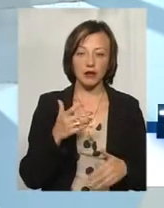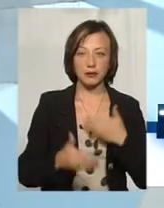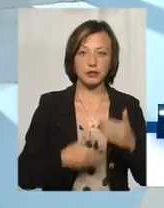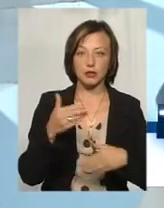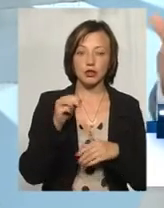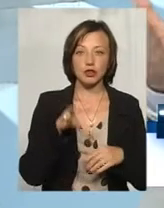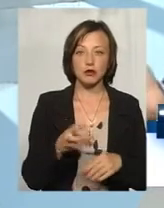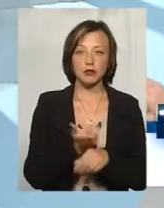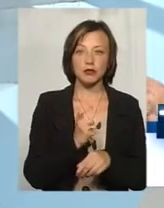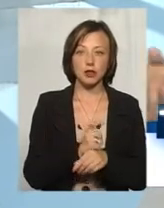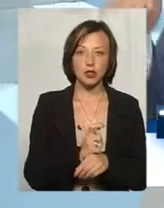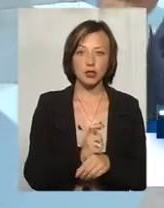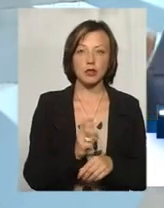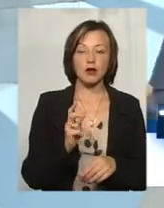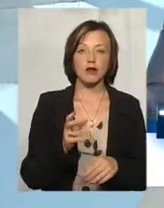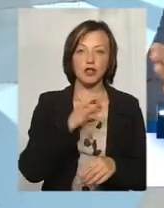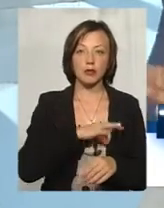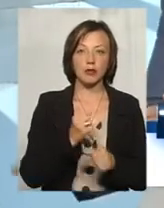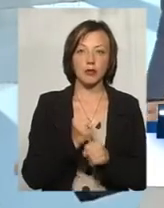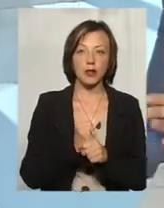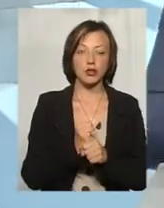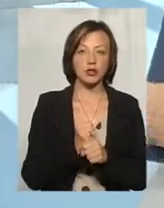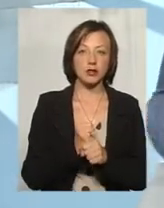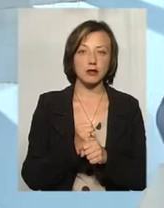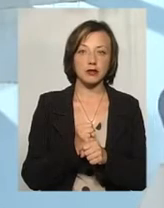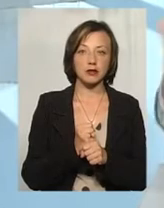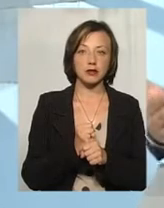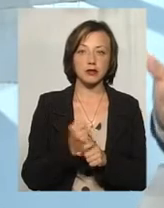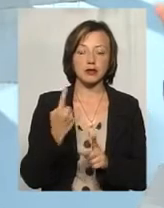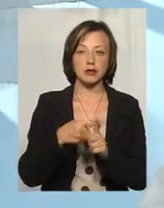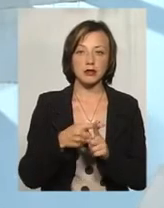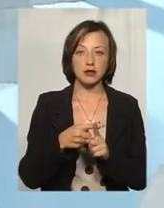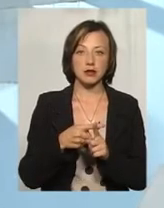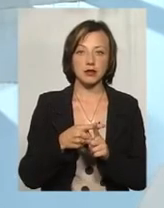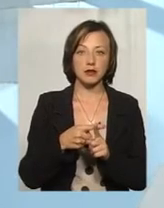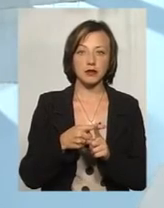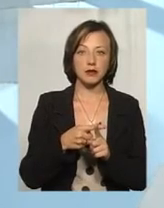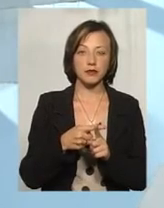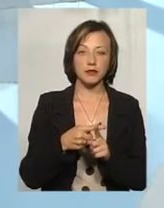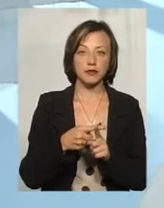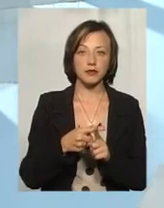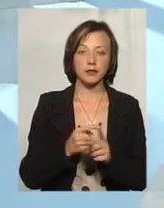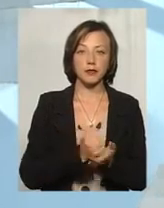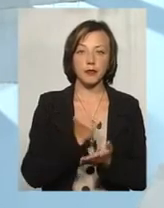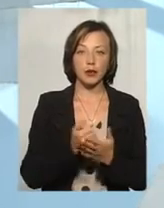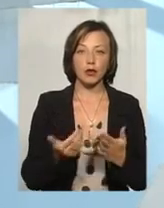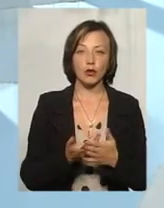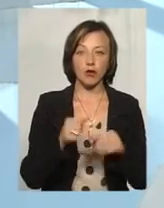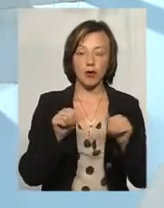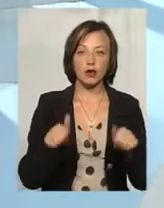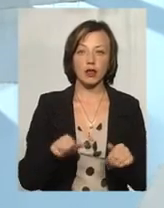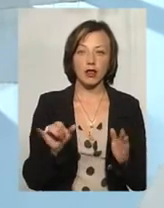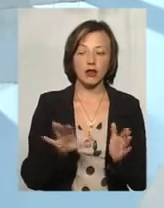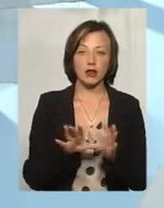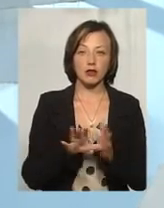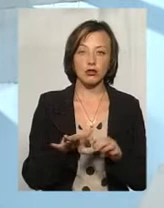Чим більше ти ефективніше працюєш, тим нижче тариф. Плюс, враховуючи те, що ви знаєте, прийнята нова модель